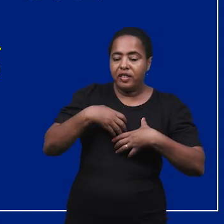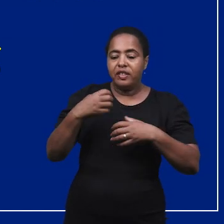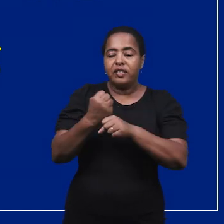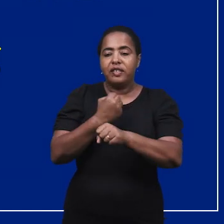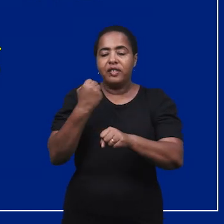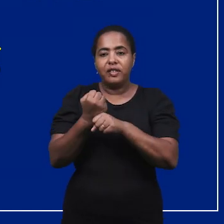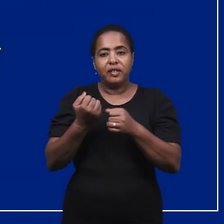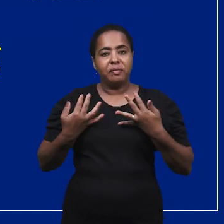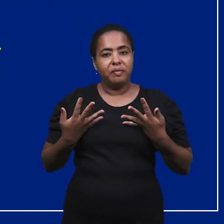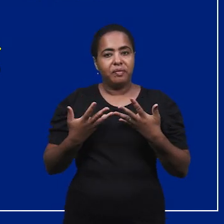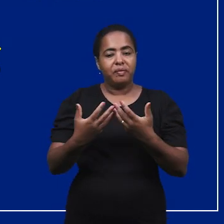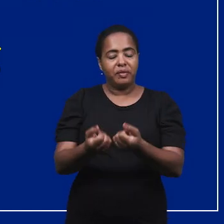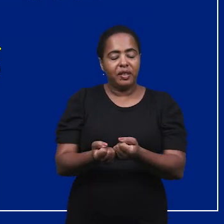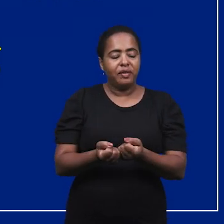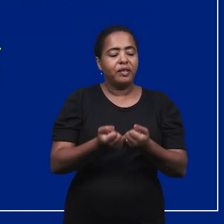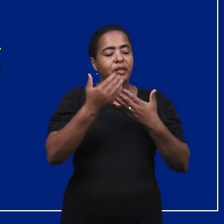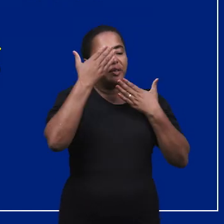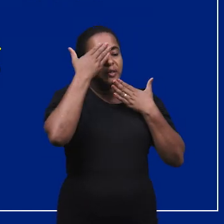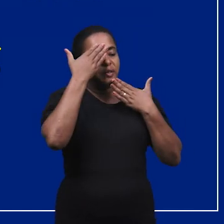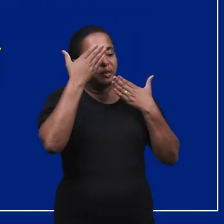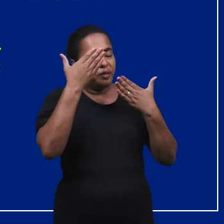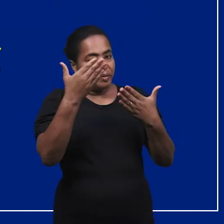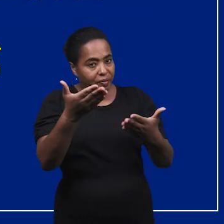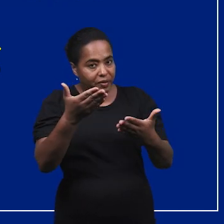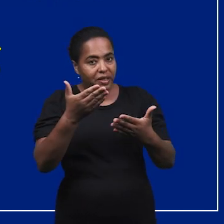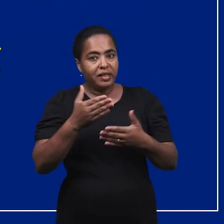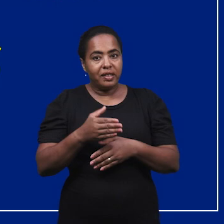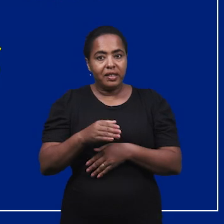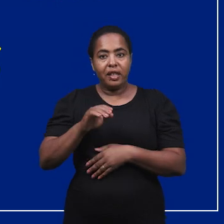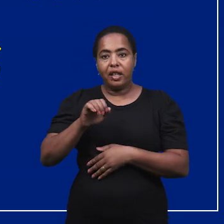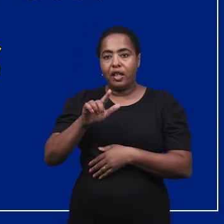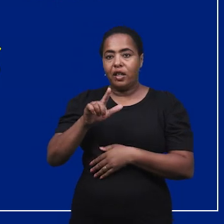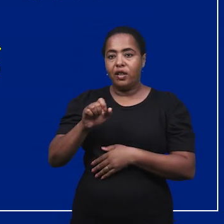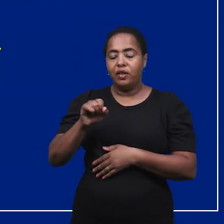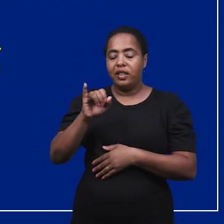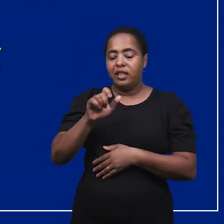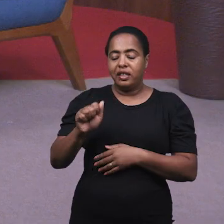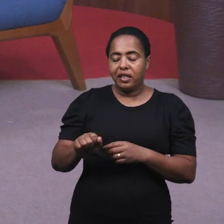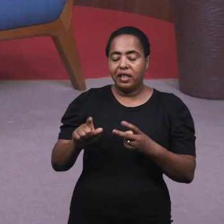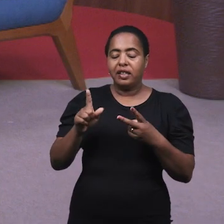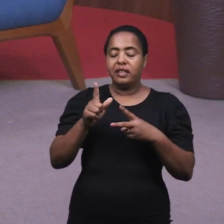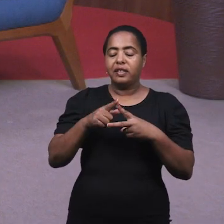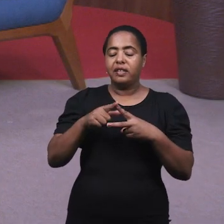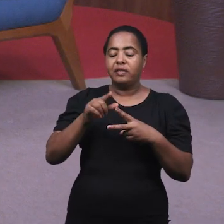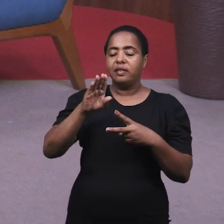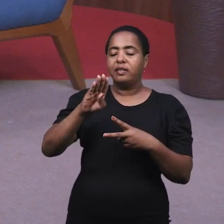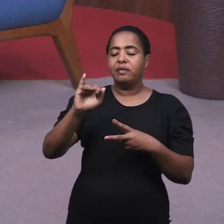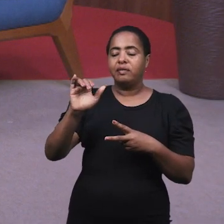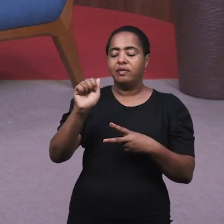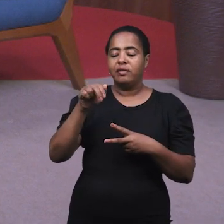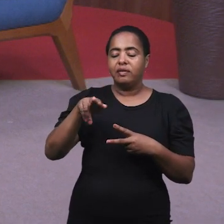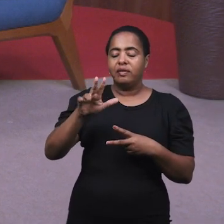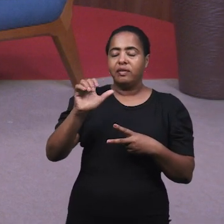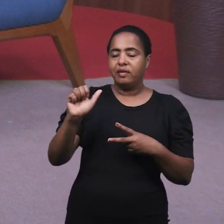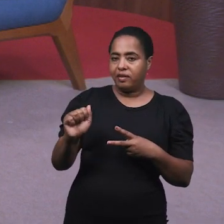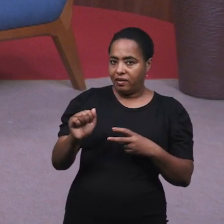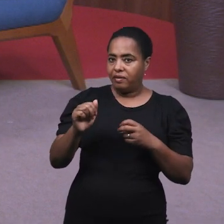nous avons vu et entendu dans cette œuvre merveilleuse. Merci, Héloïse. Et aussi à notre sœur